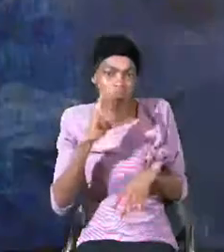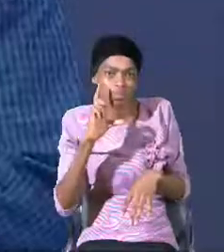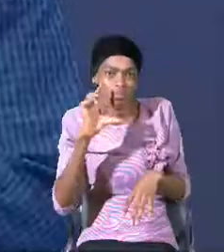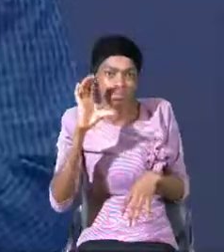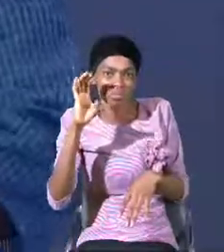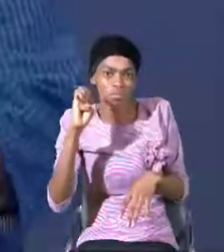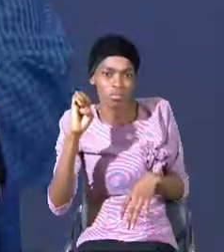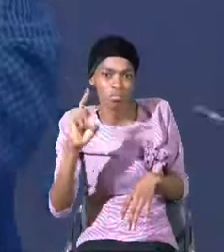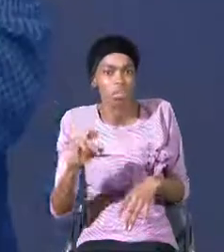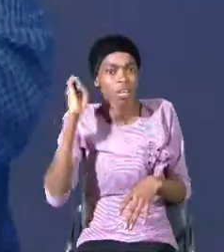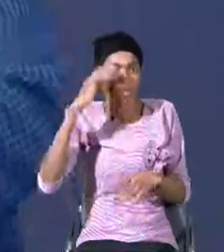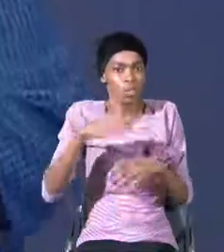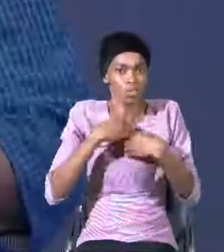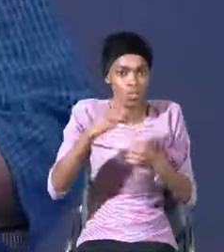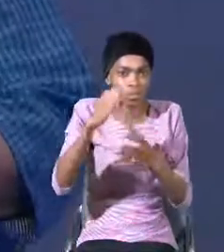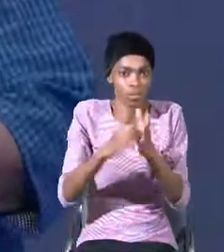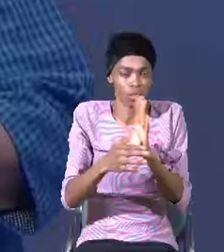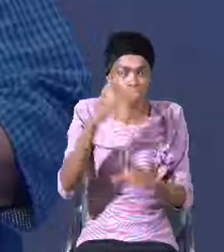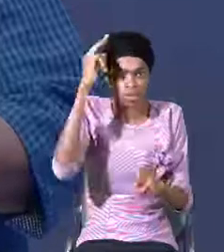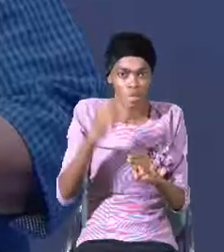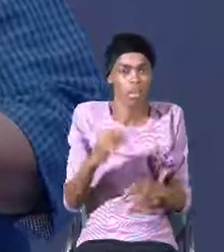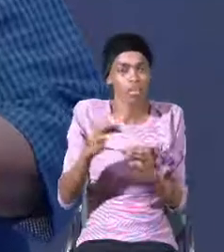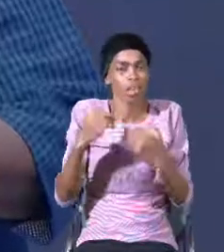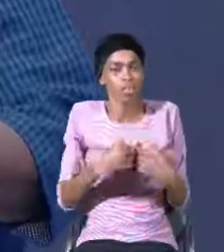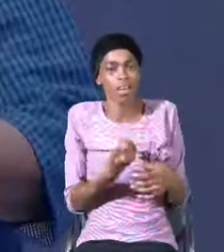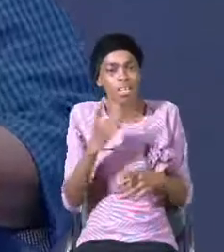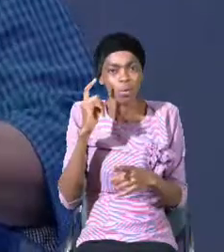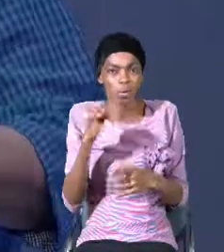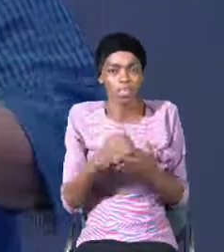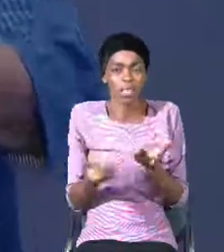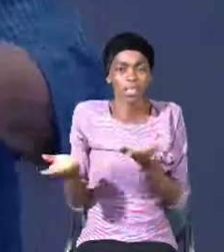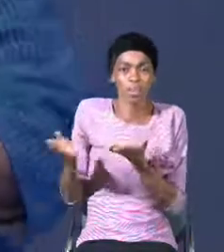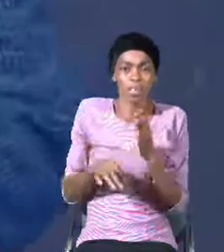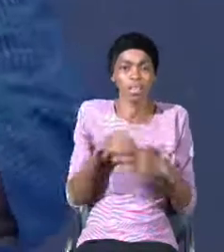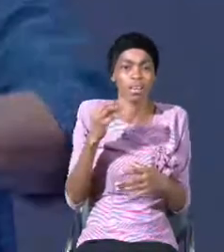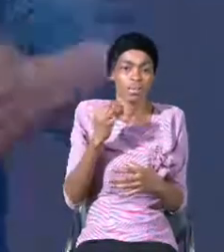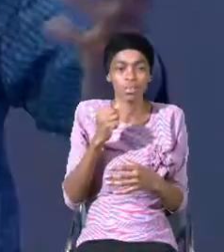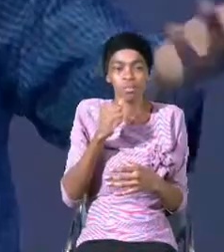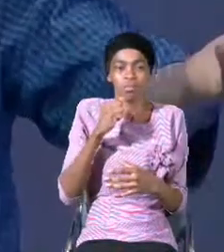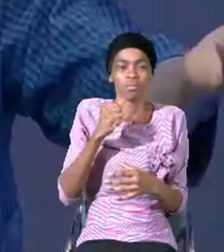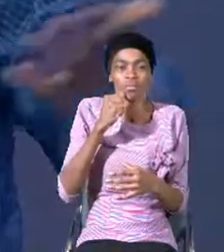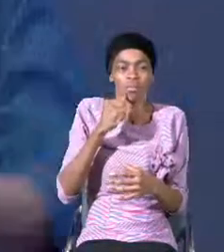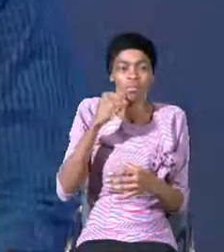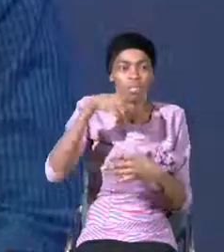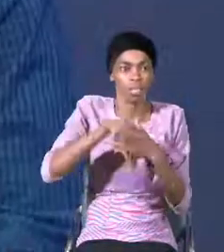te guérir ce soir. Si tu as une plaie qui sort de pus,